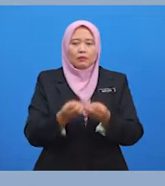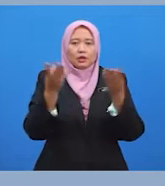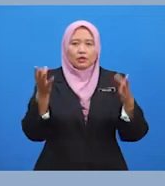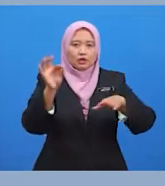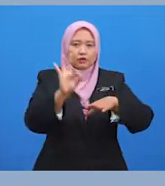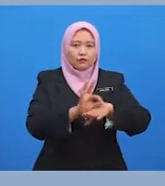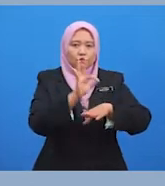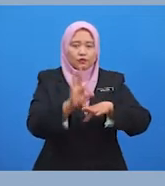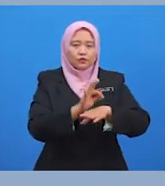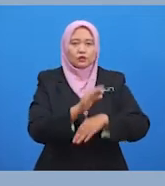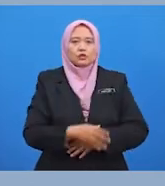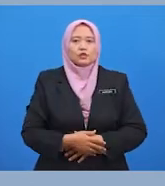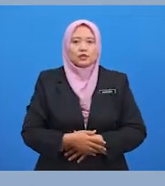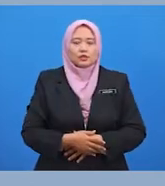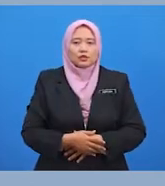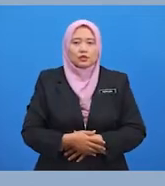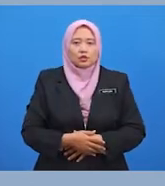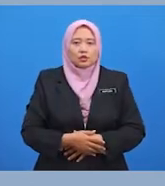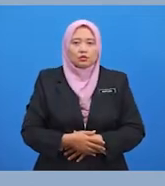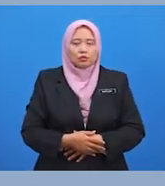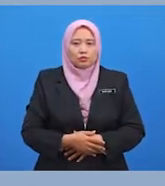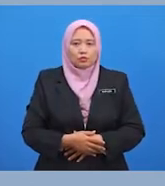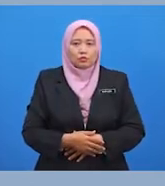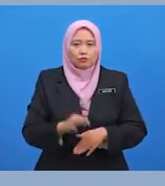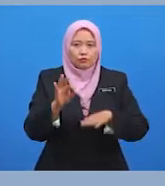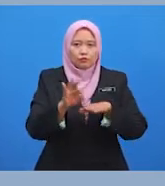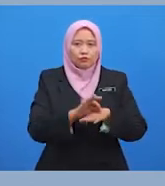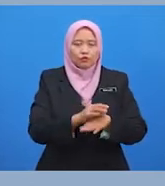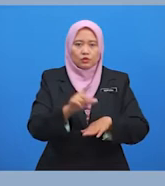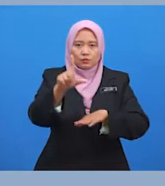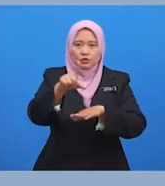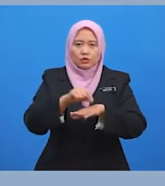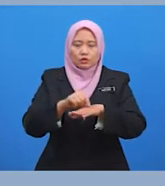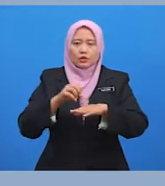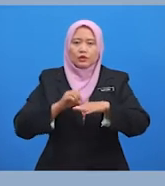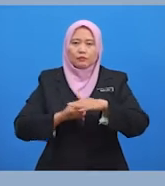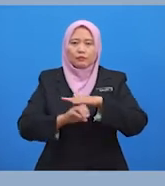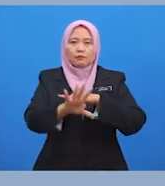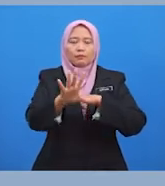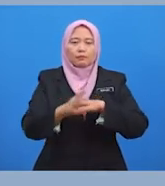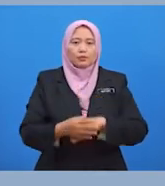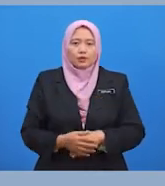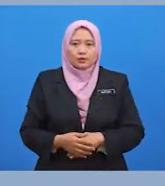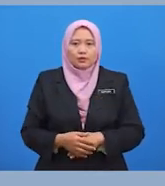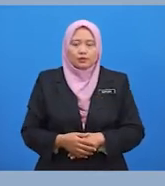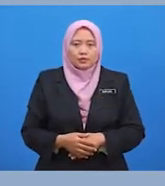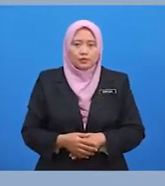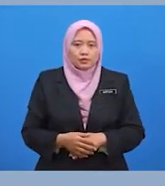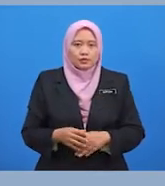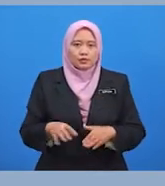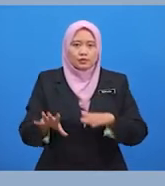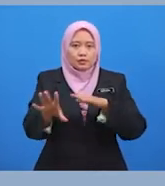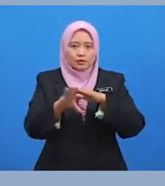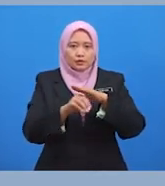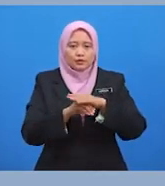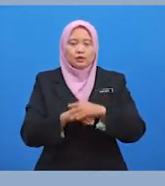ini mempunyai pelbagai fungsi seperti mencetak, mengimbas, menyalin dalam satu unit.